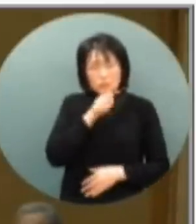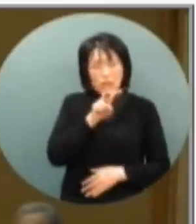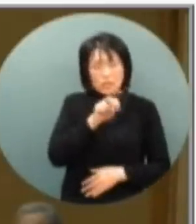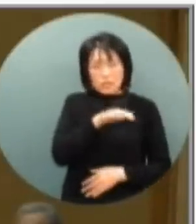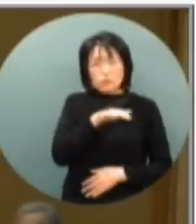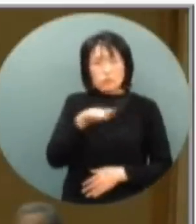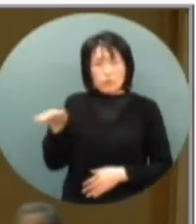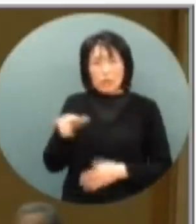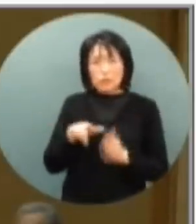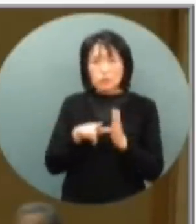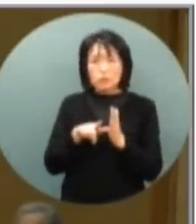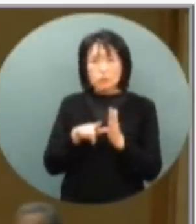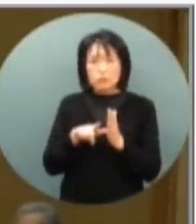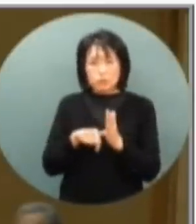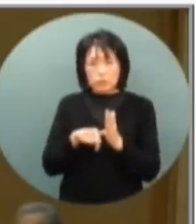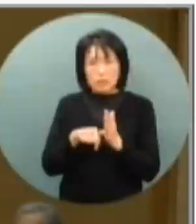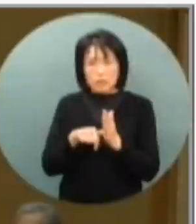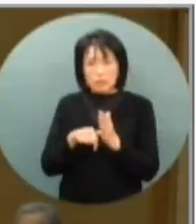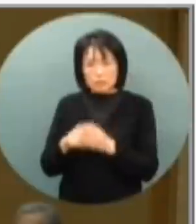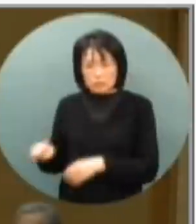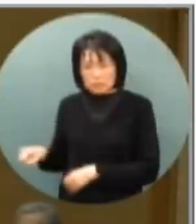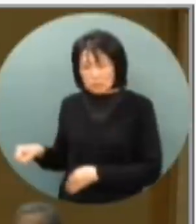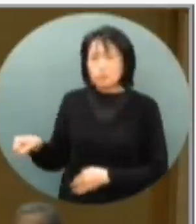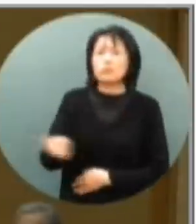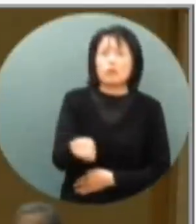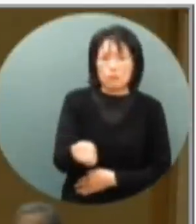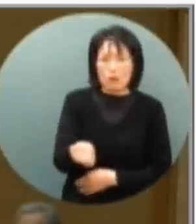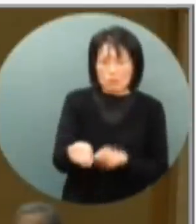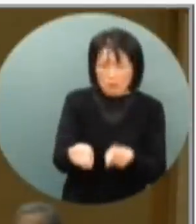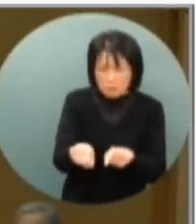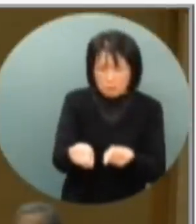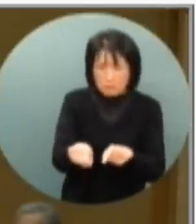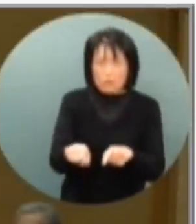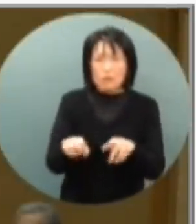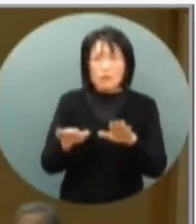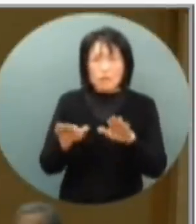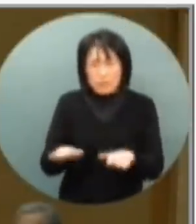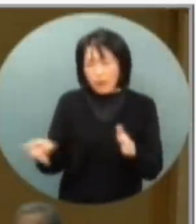そこにある意味収監されて現在に至っている、